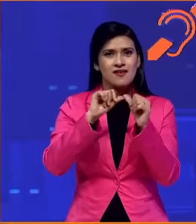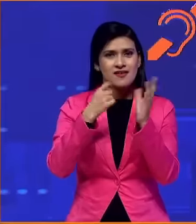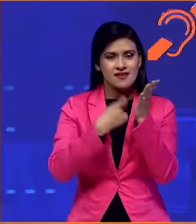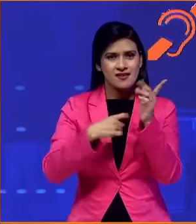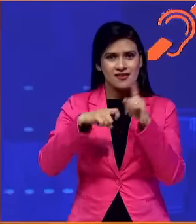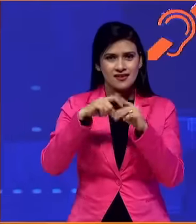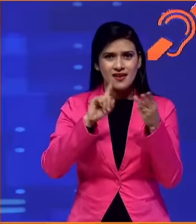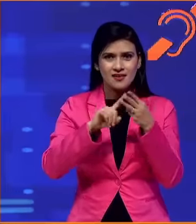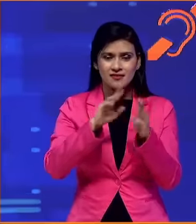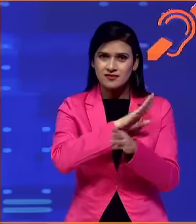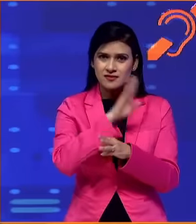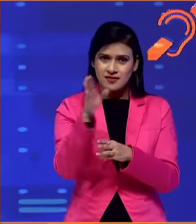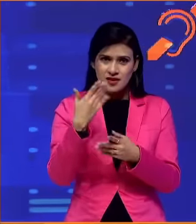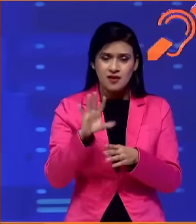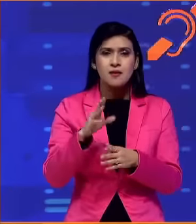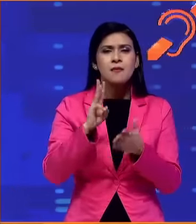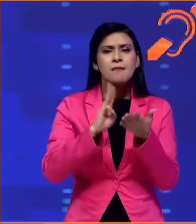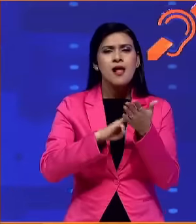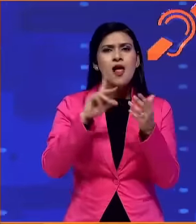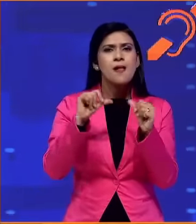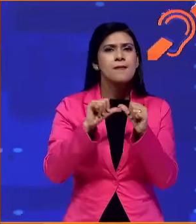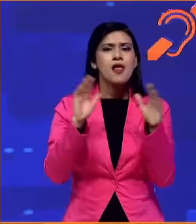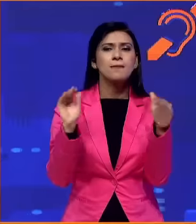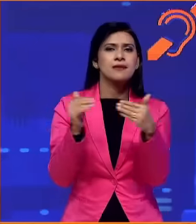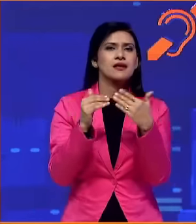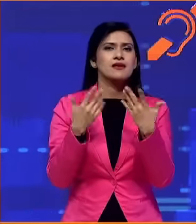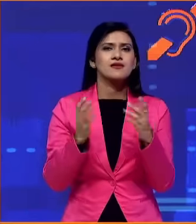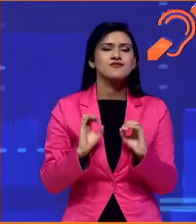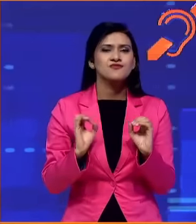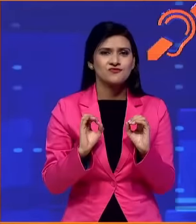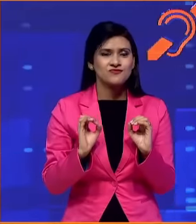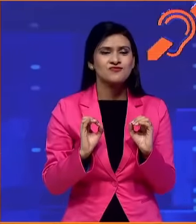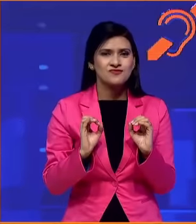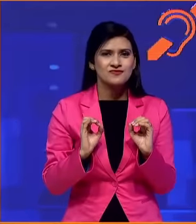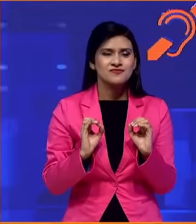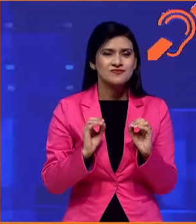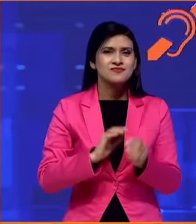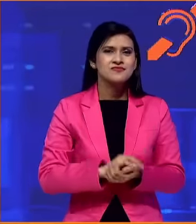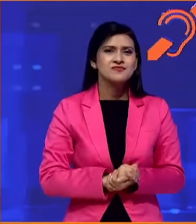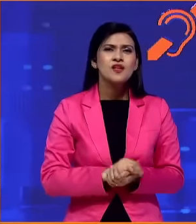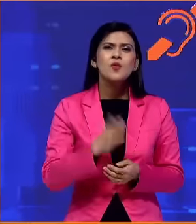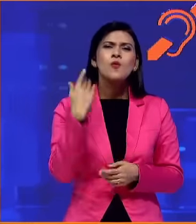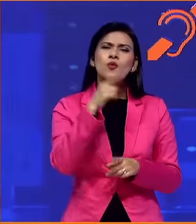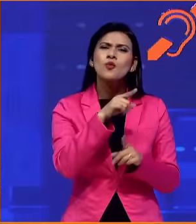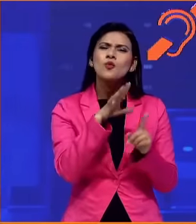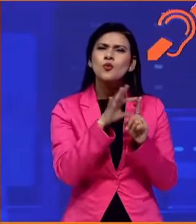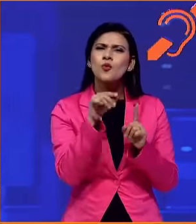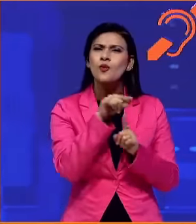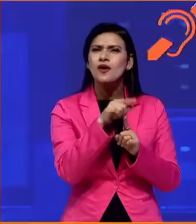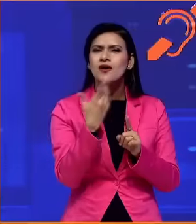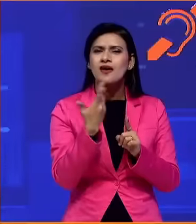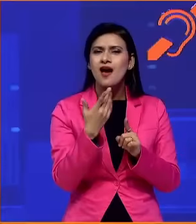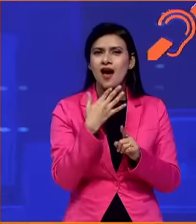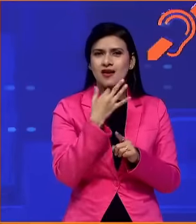गए,माकेनजीगए,लेकिनउन्होंने विधायकोंकोउनसेमिलनेनहींदिया,हम... उससमयआपक्याकररहेथे?